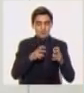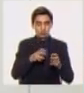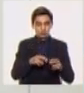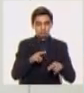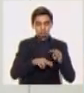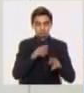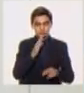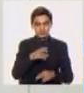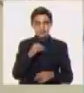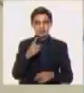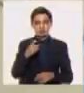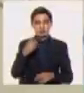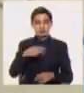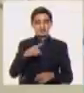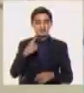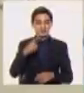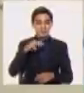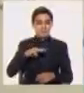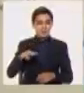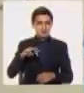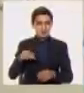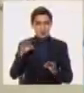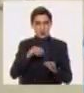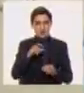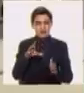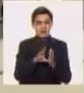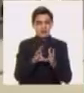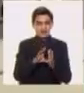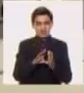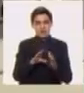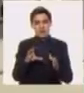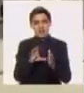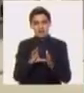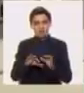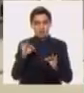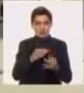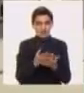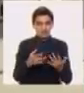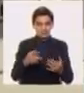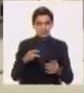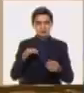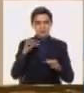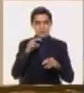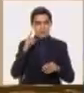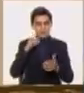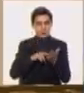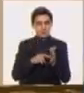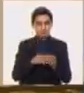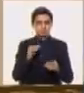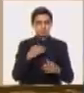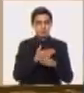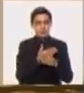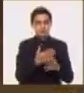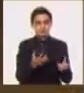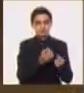821 миллион тенге инвестиция құйылған энергетика саласына қажетті электр сүзгі элементтерін шығару жобасына Самұрық-Қазына қолдау